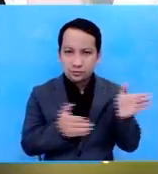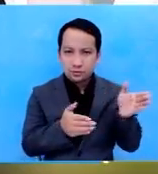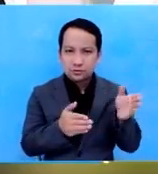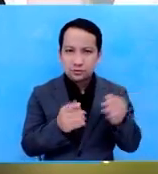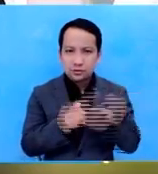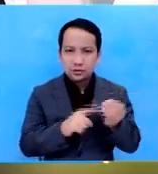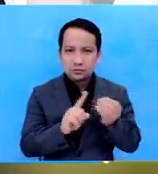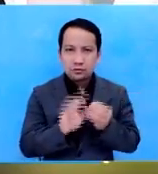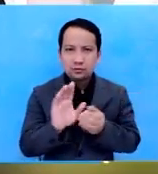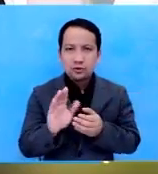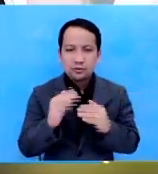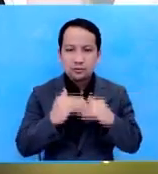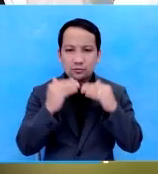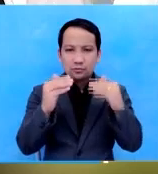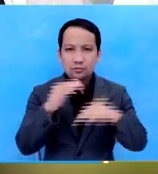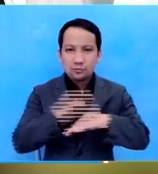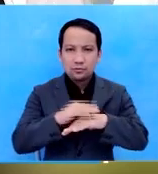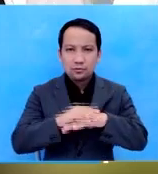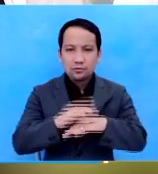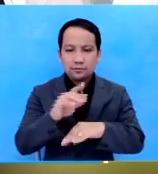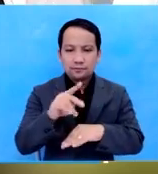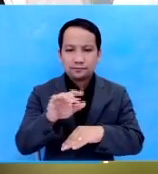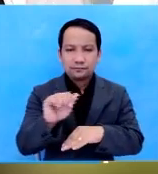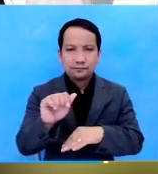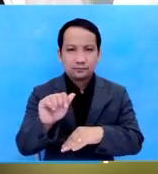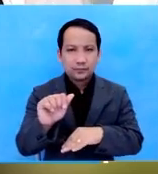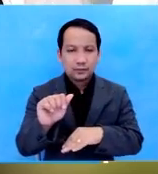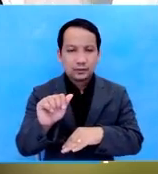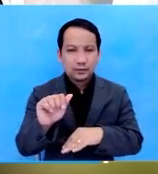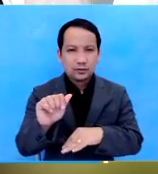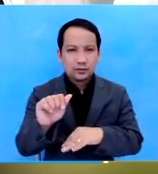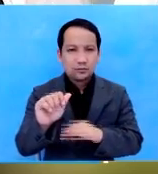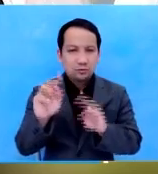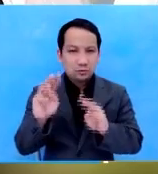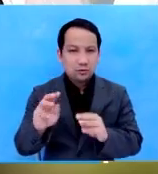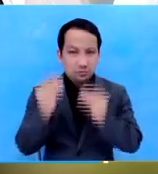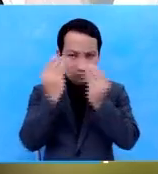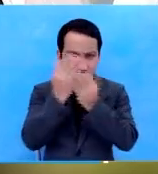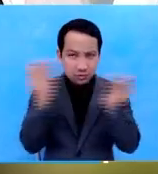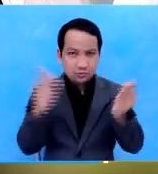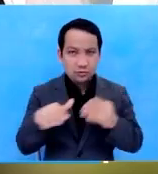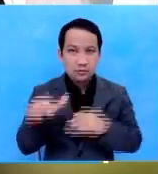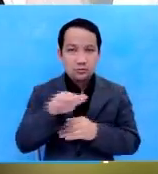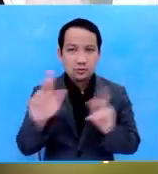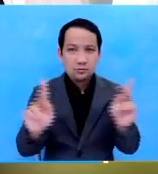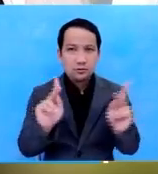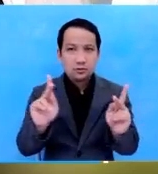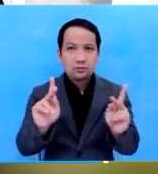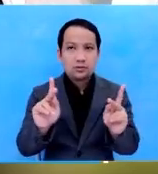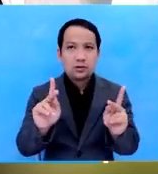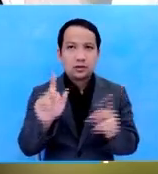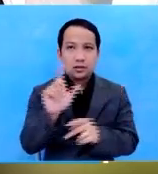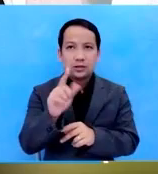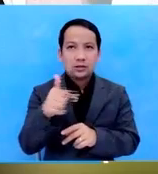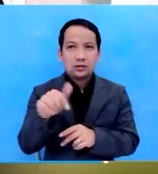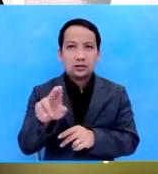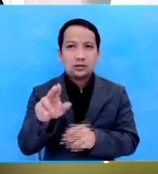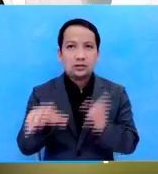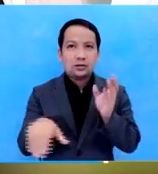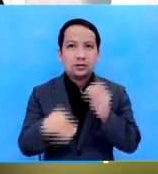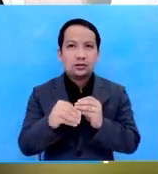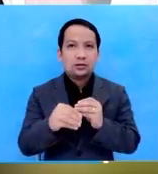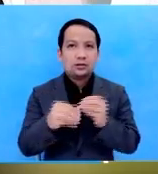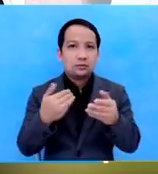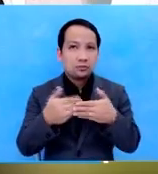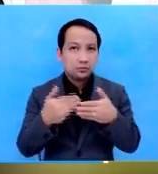yung storm signals ng Pag-asa at may abiso na po ba tayo sa mga lokal na especially yung mga malapit